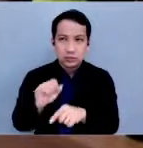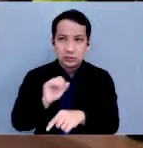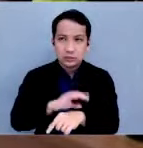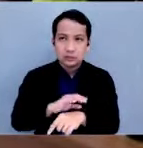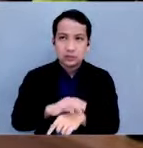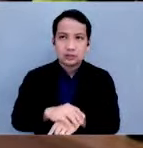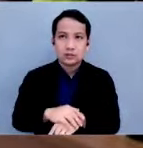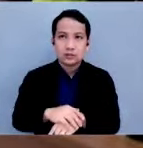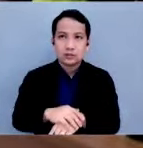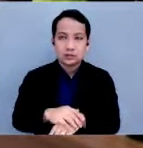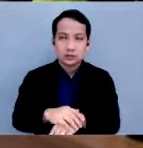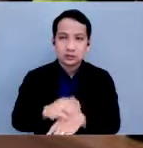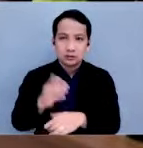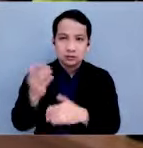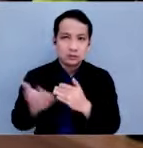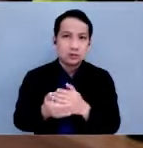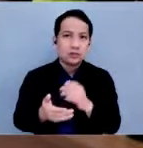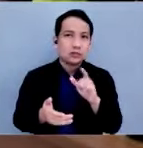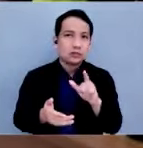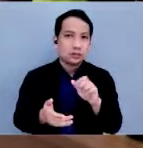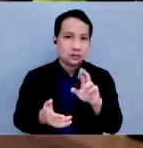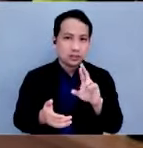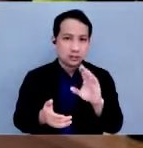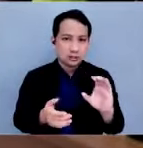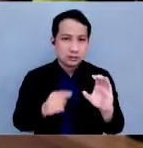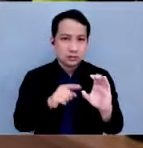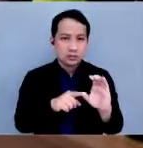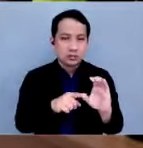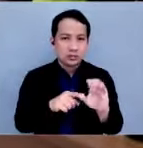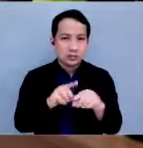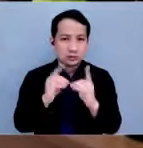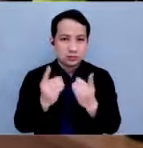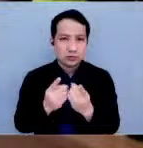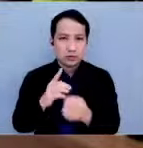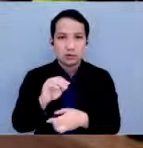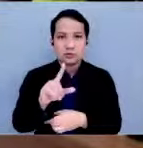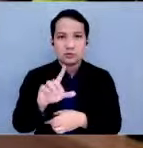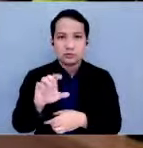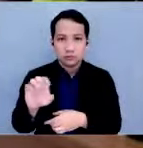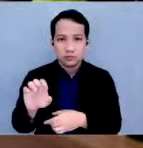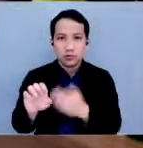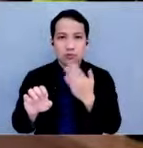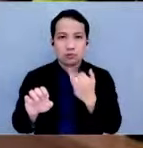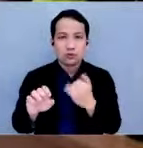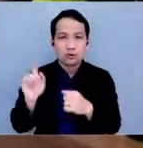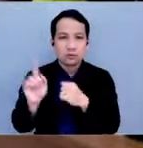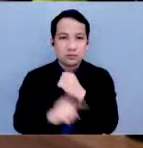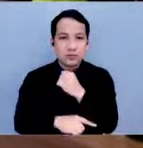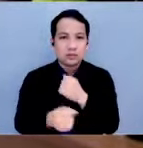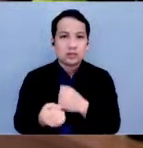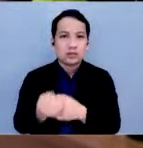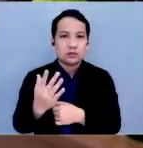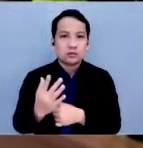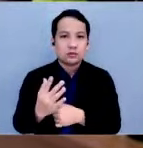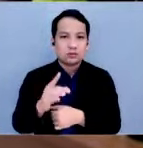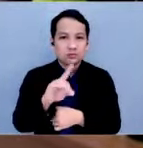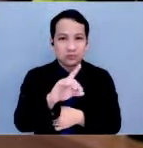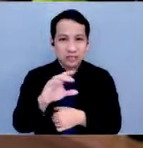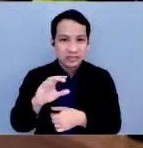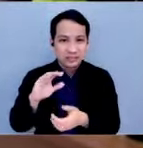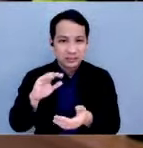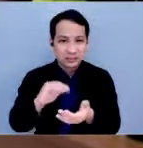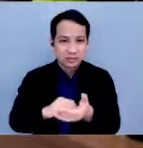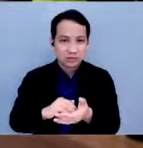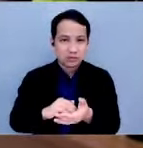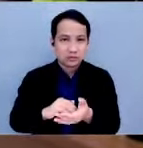makasuhan sa NLRC o Department of Labor and Employment at ito ay may parusang multa na hanggang 100,000 at